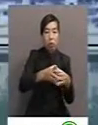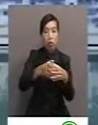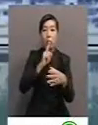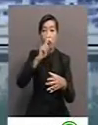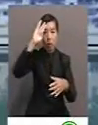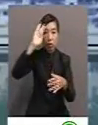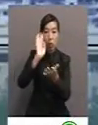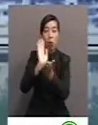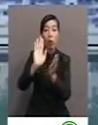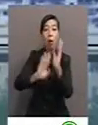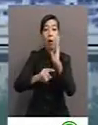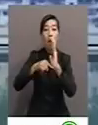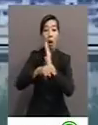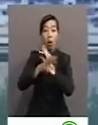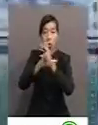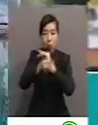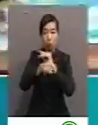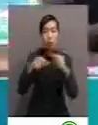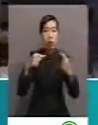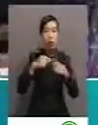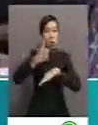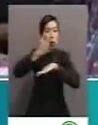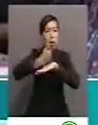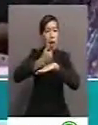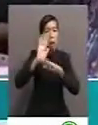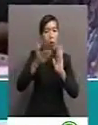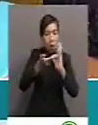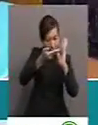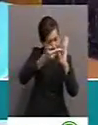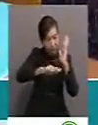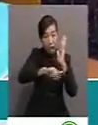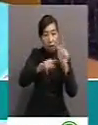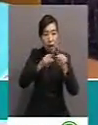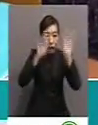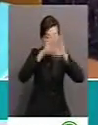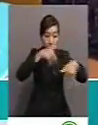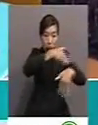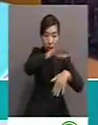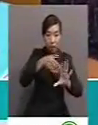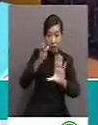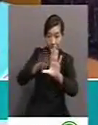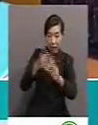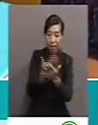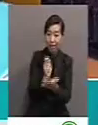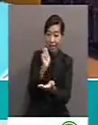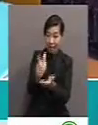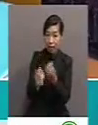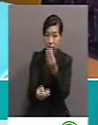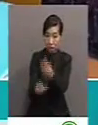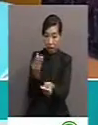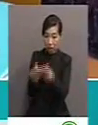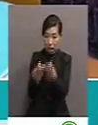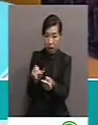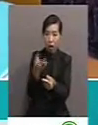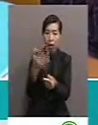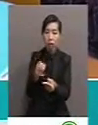องถูกผู้จัดการระดับภาคมาหลอกนะคะคือเก็บเงินประกันไปแล้วค่ะแต่ปรากฏว่าไม่ยอมส่งให้สำนักงานใหญ่พอไปตรวจส